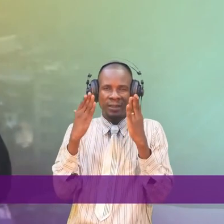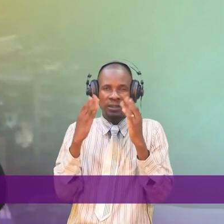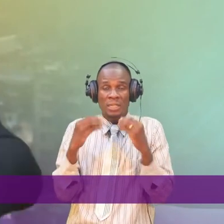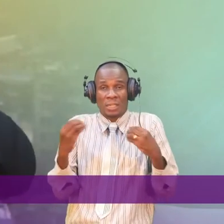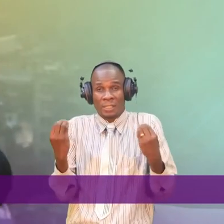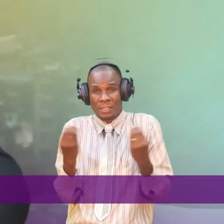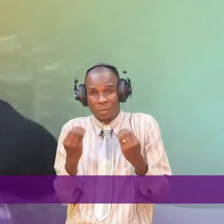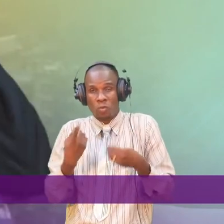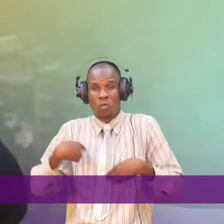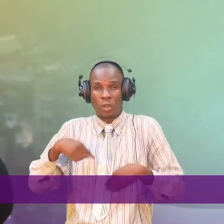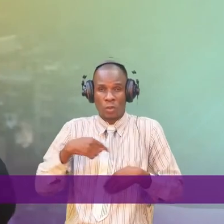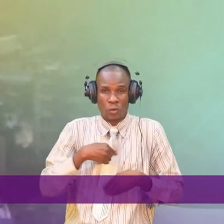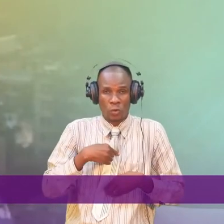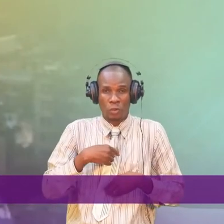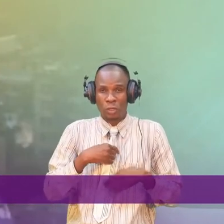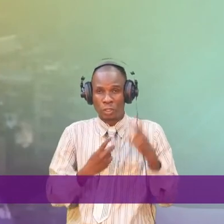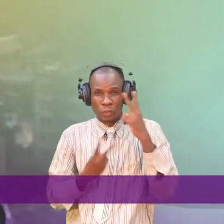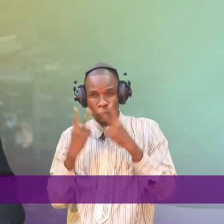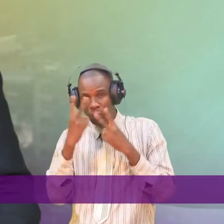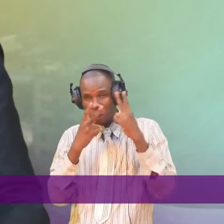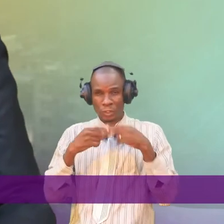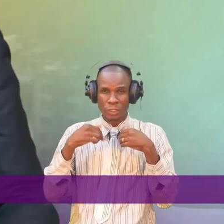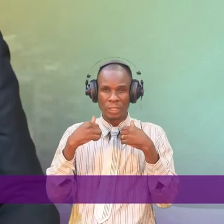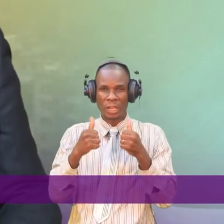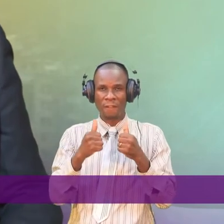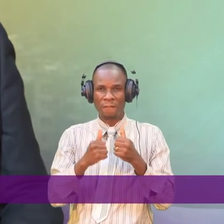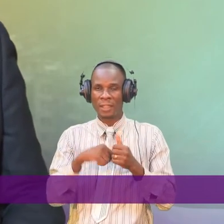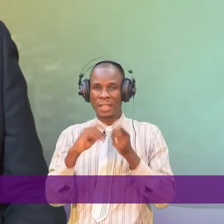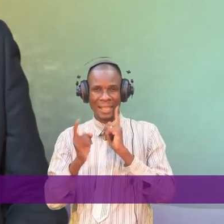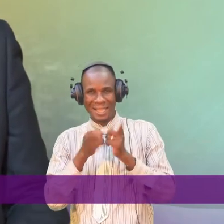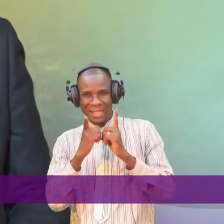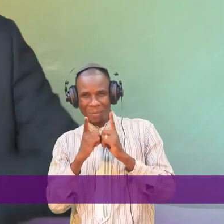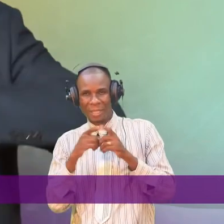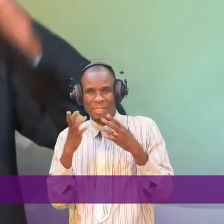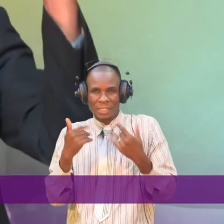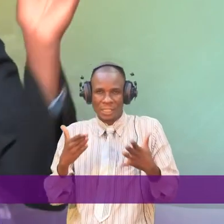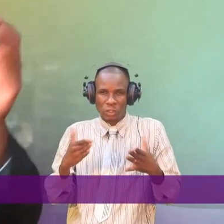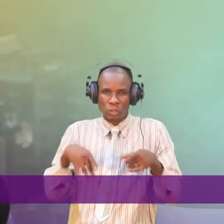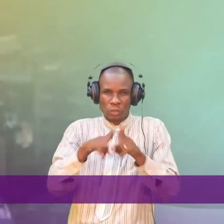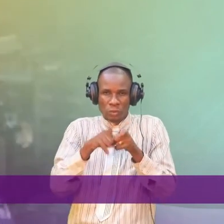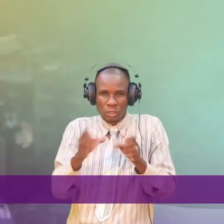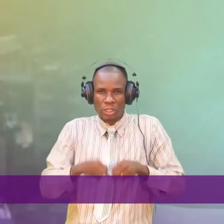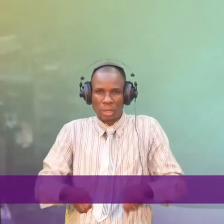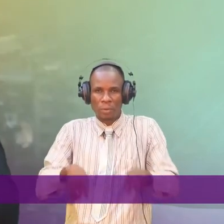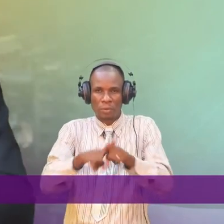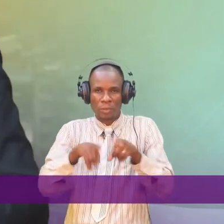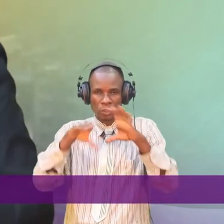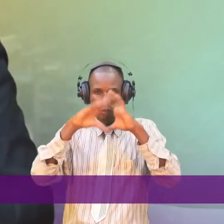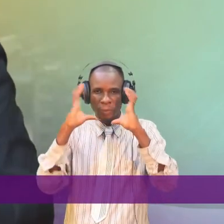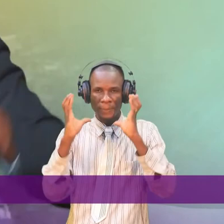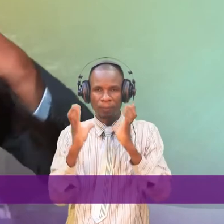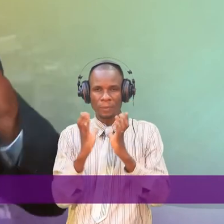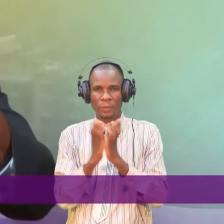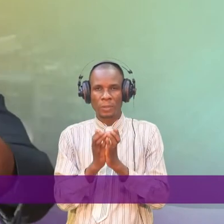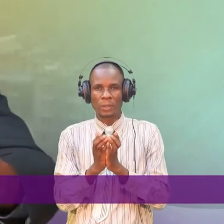tunakufa kimwili tu, lakini kiroho pia watu wanakufa kupitia dhambi. Nous sommes coupés de la vie. Watu